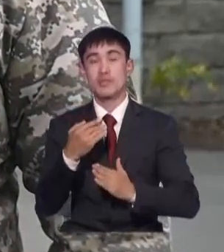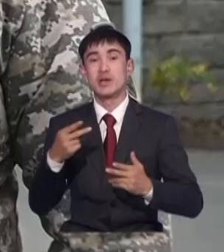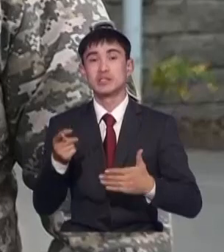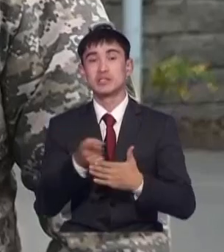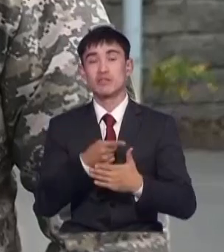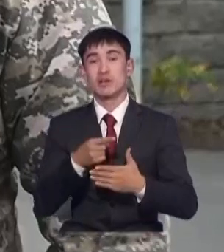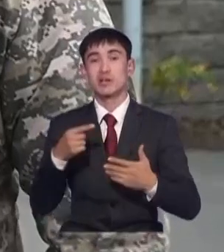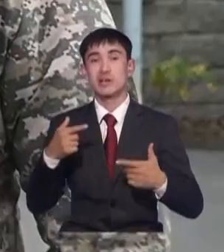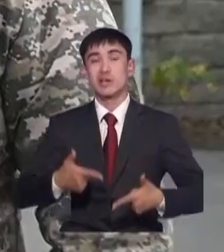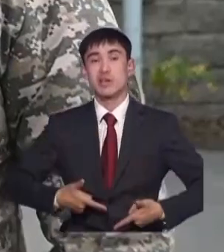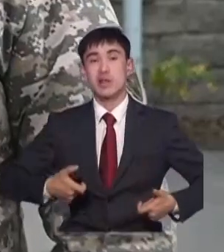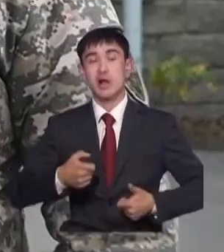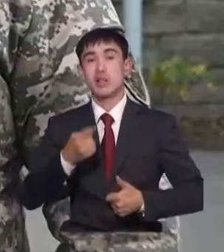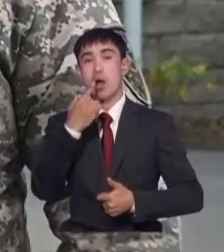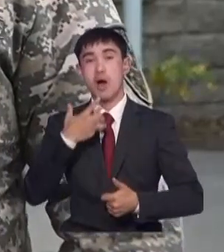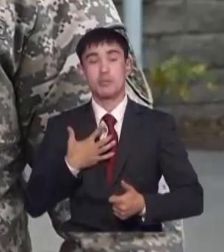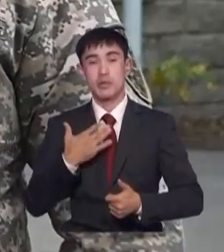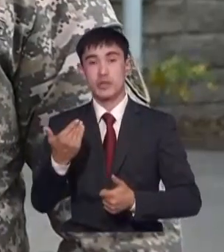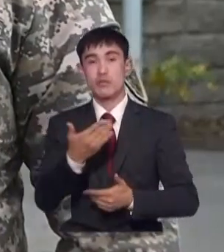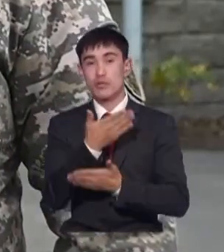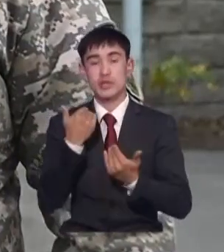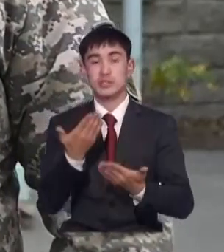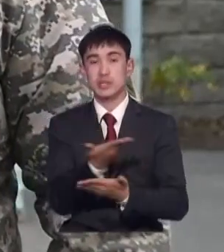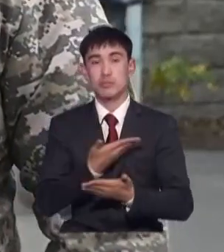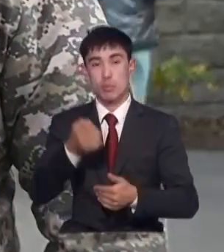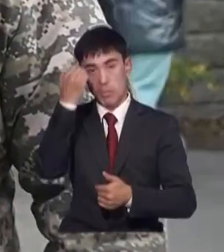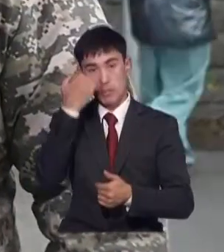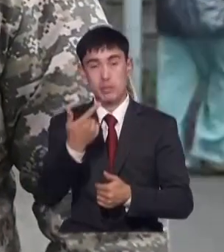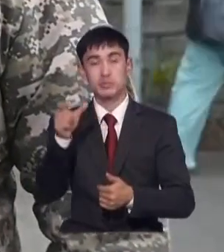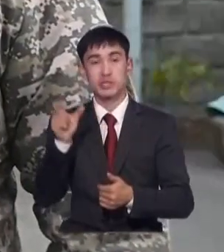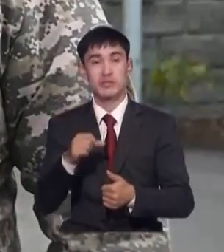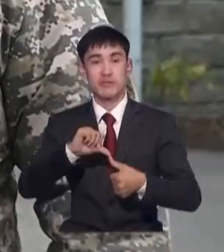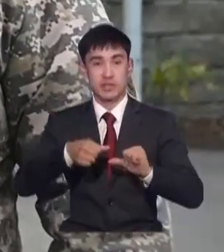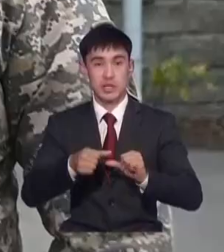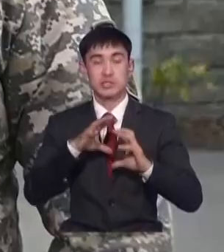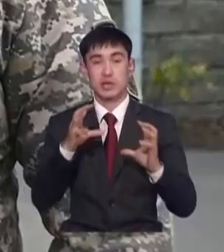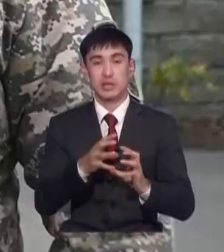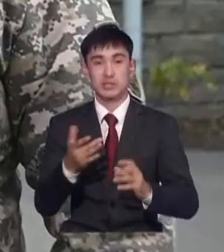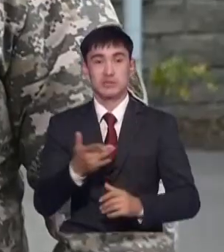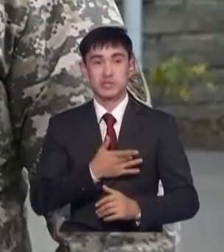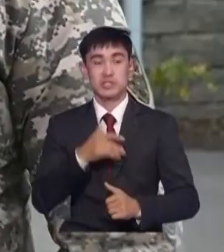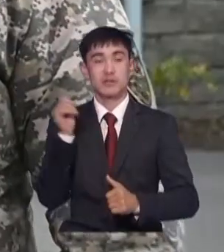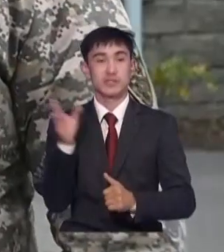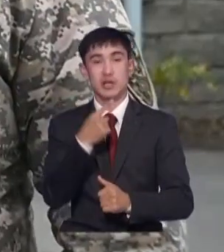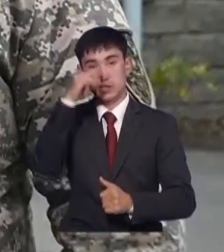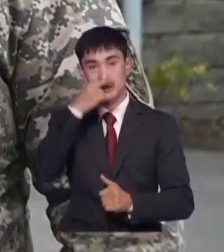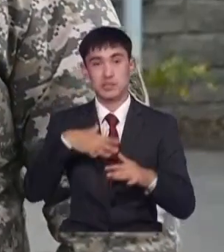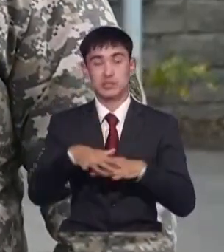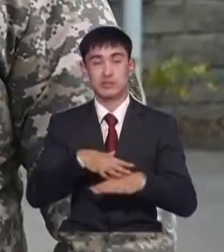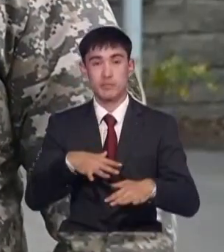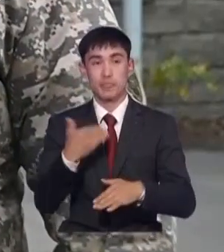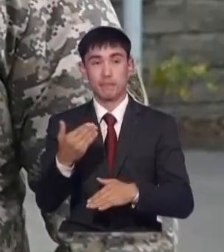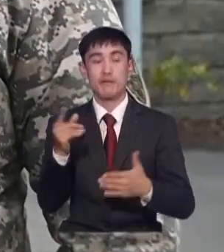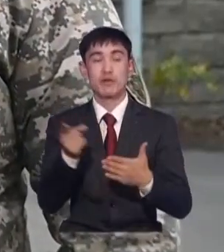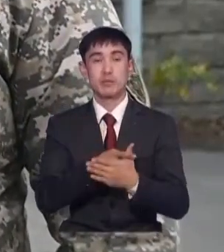звание «генерал армии». Его больше нет с нами, но память об этом человеке навсегда сохранится в сердцах всех казахстанцев, а